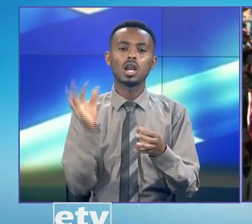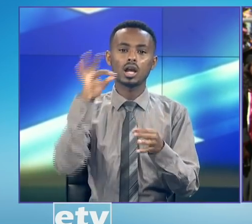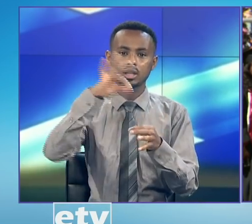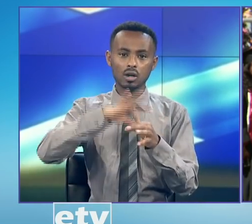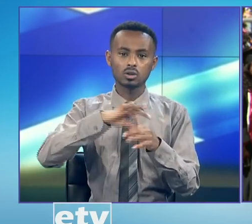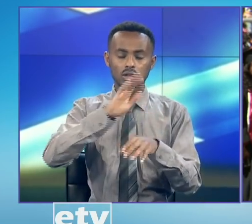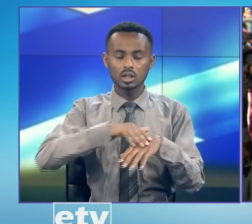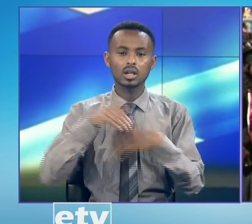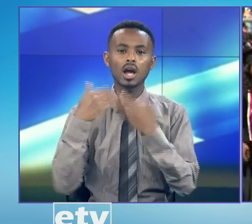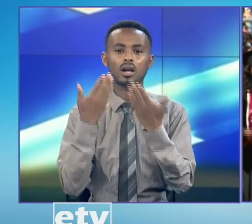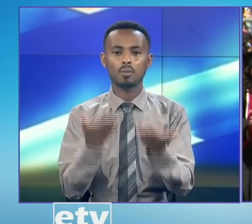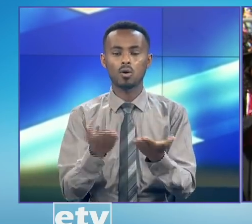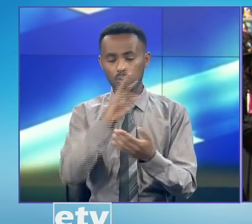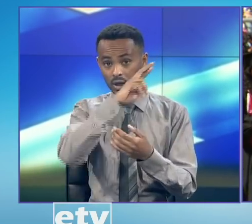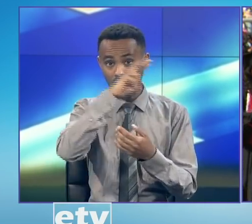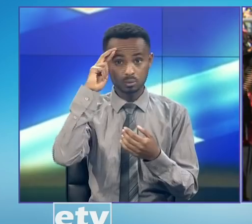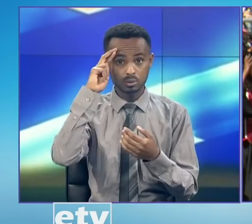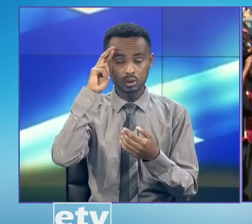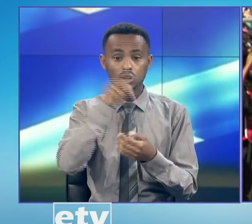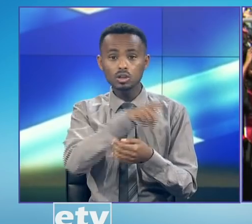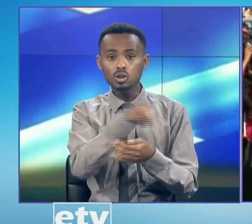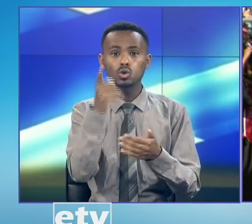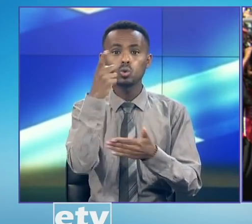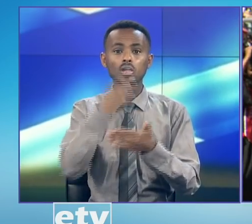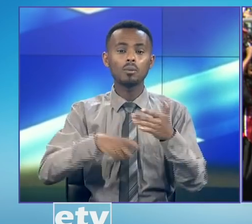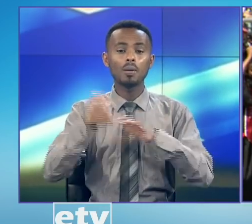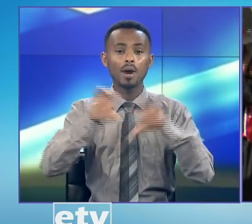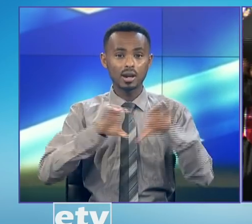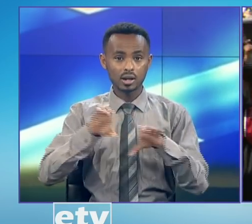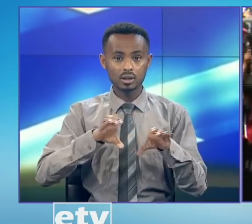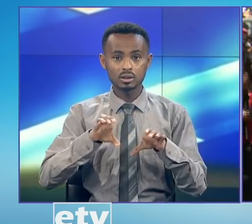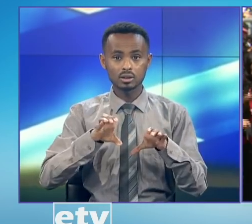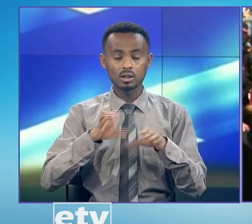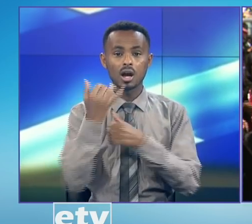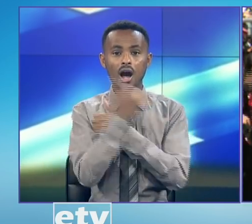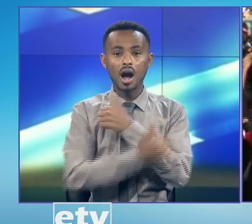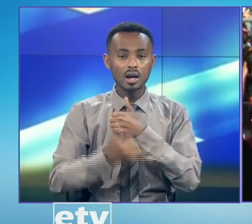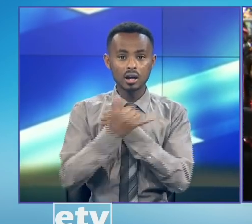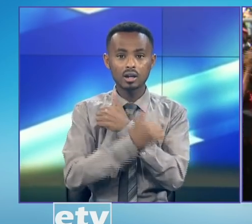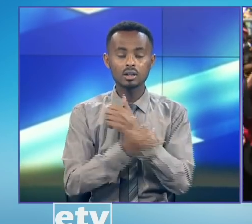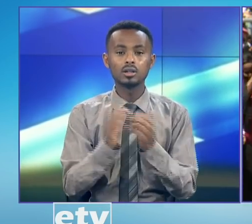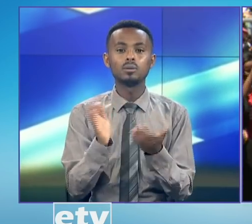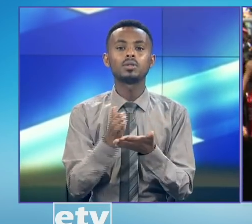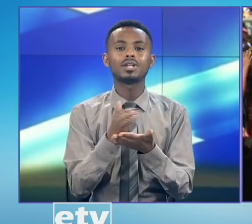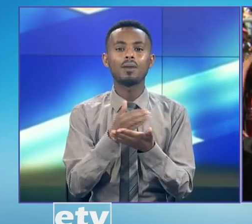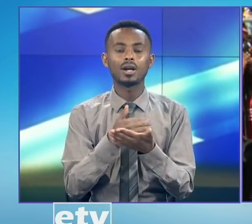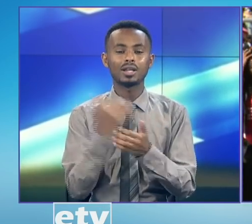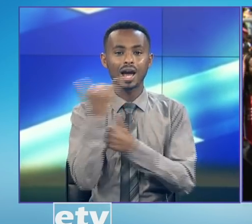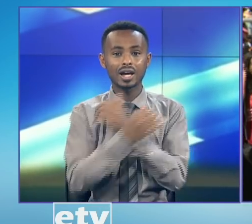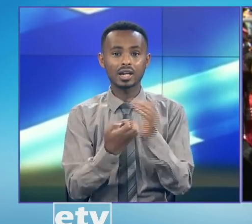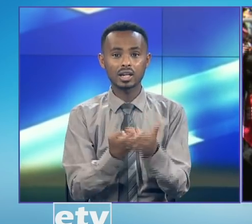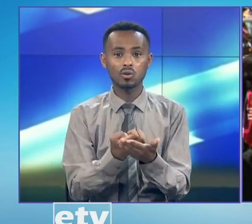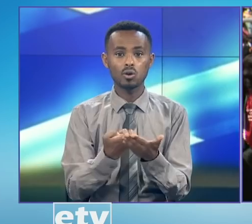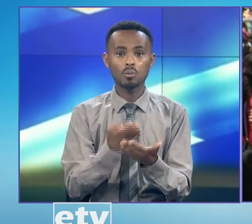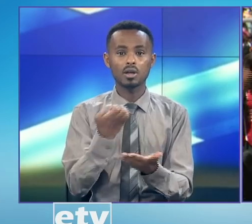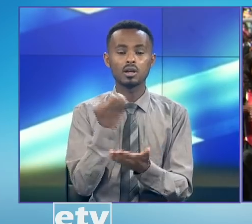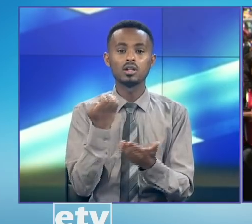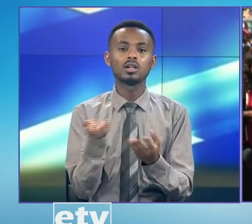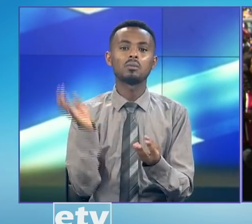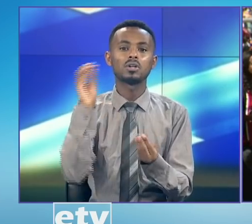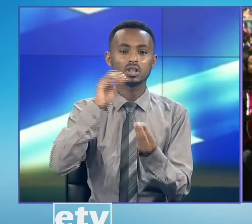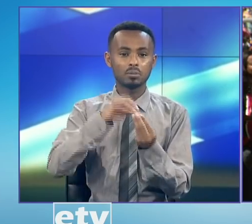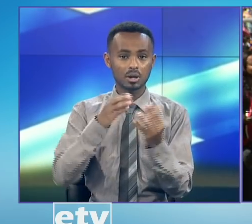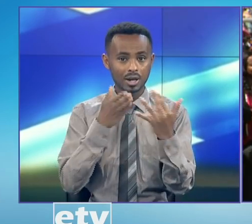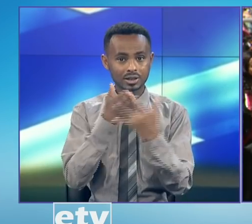ለቀጣሪዎች ጥሪ አቀርባለሁ ምክንያቱም እነሱን ውጤታማ ማድረግ ሀገርን ምርታማነት የሀገርን ኢኮኖሚ